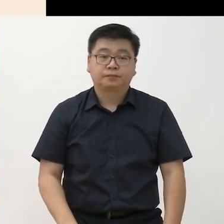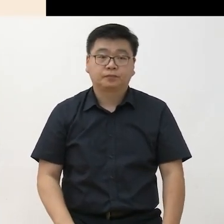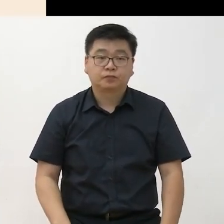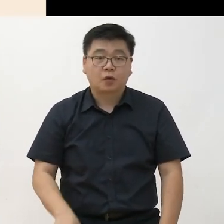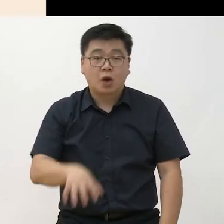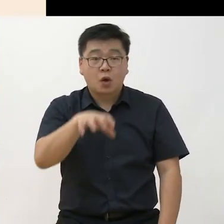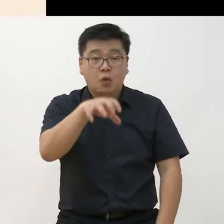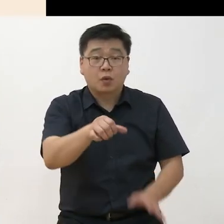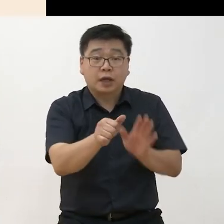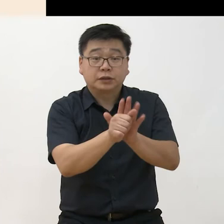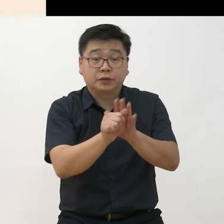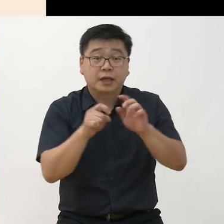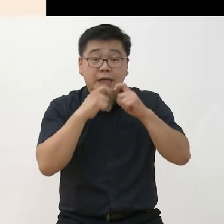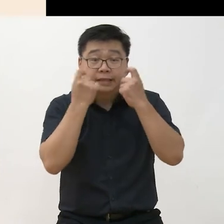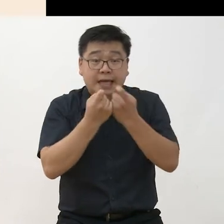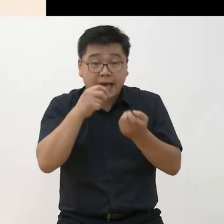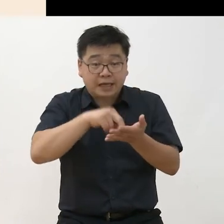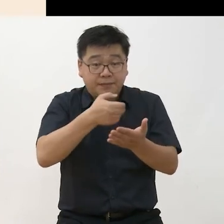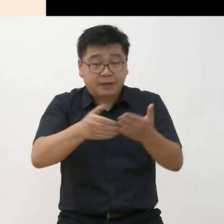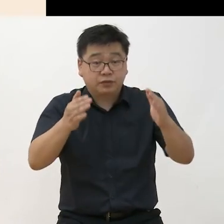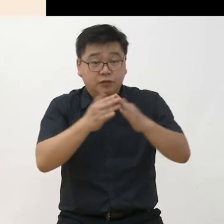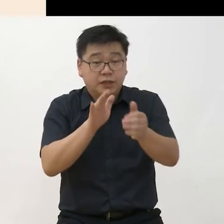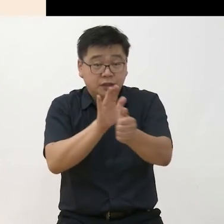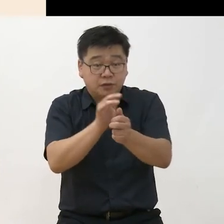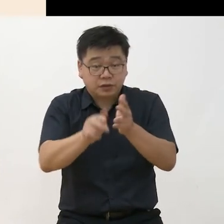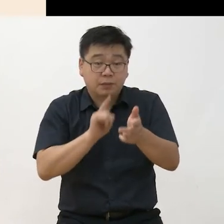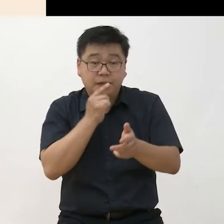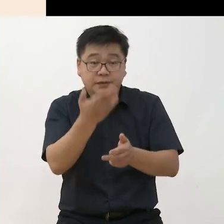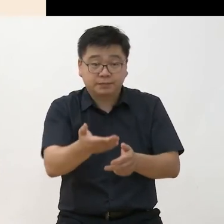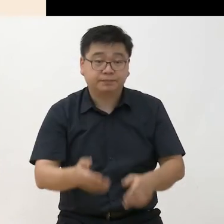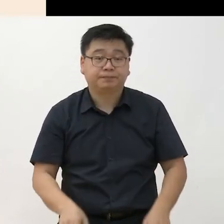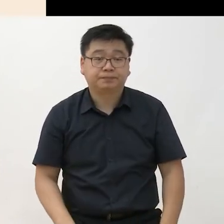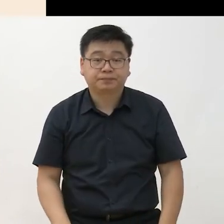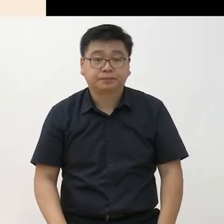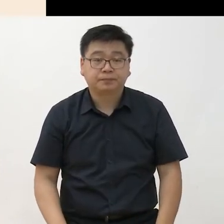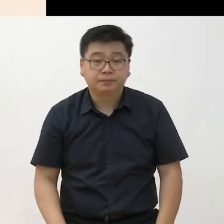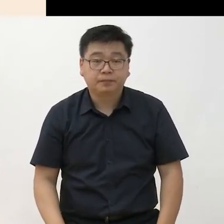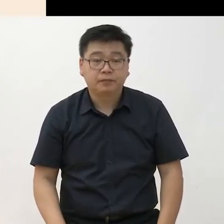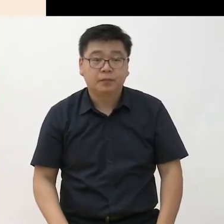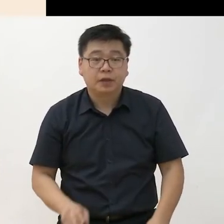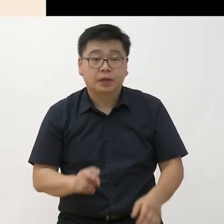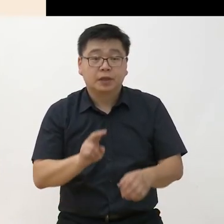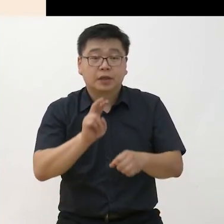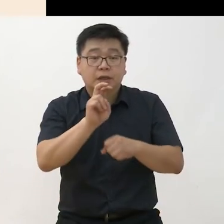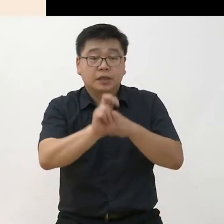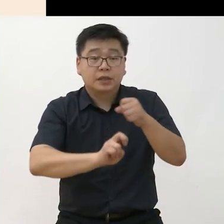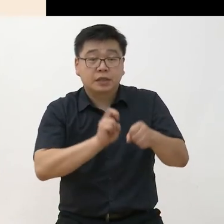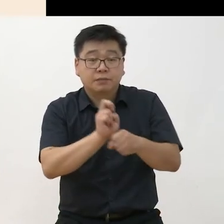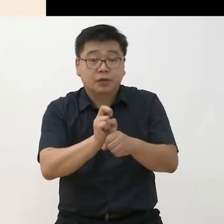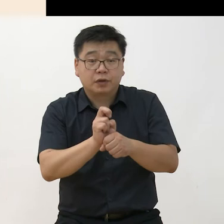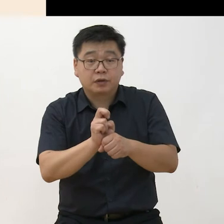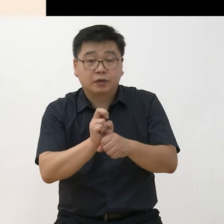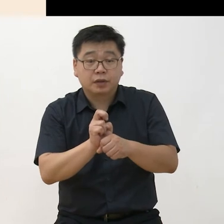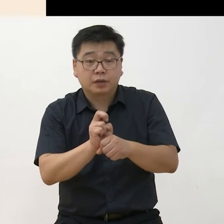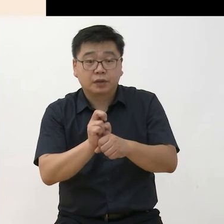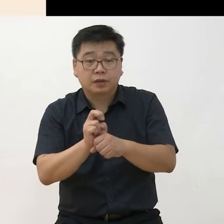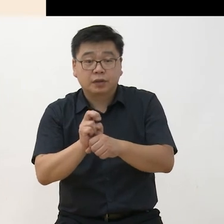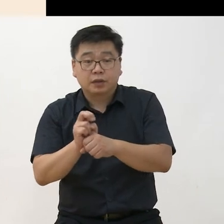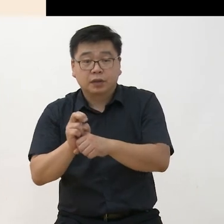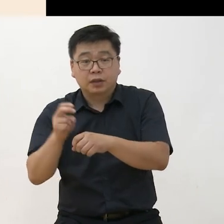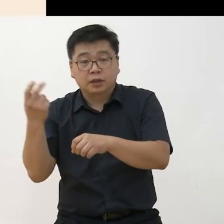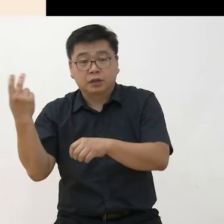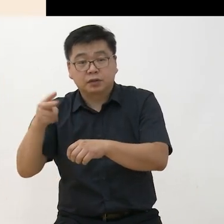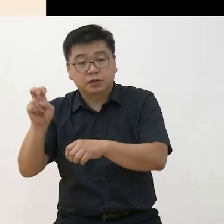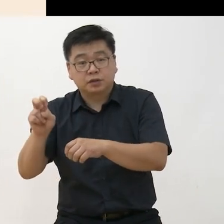공간 지원 중 사립미술관 지원 사업 관련해서 설명을 드리도록 하겠습니다. 20년에 3억 5천, 그리고 21년 4억